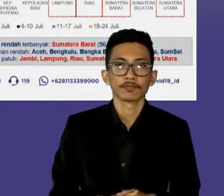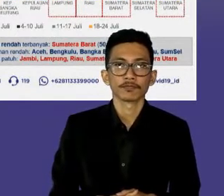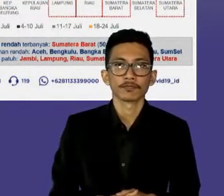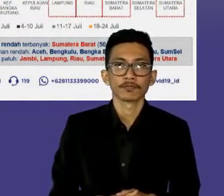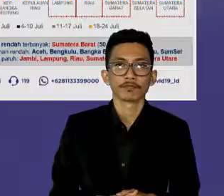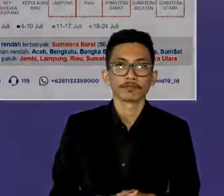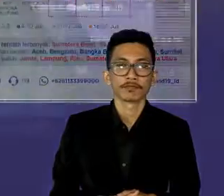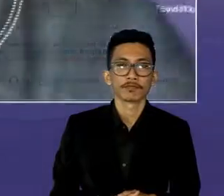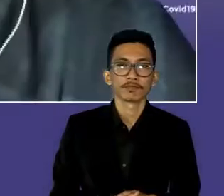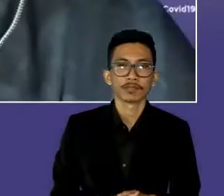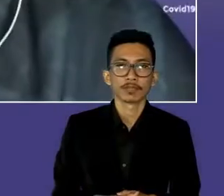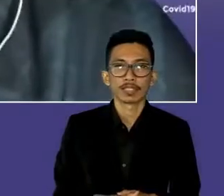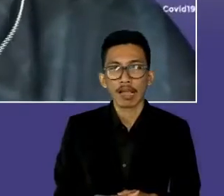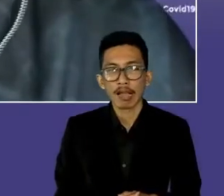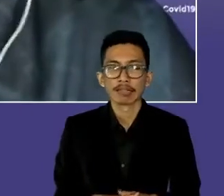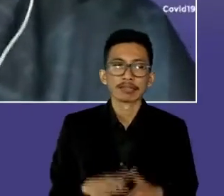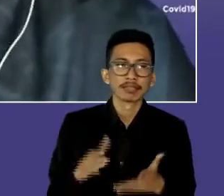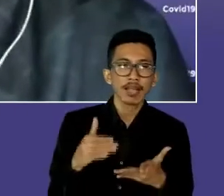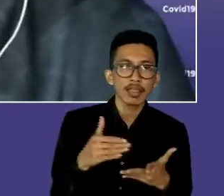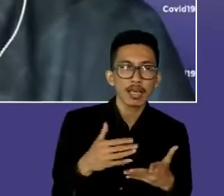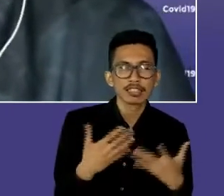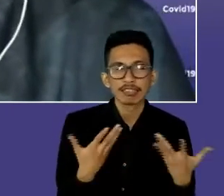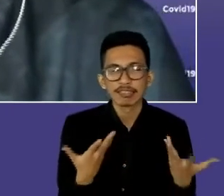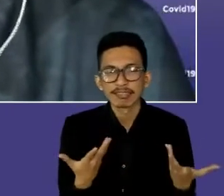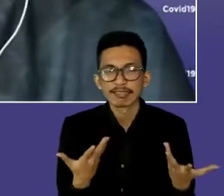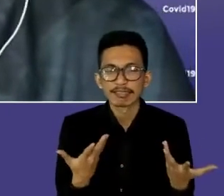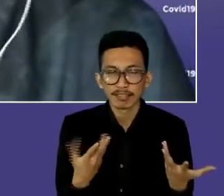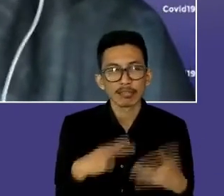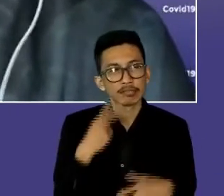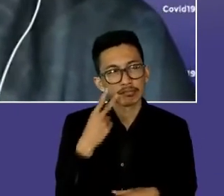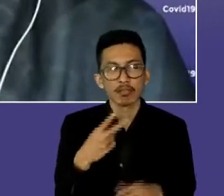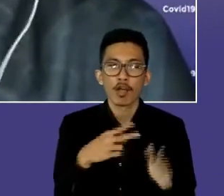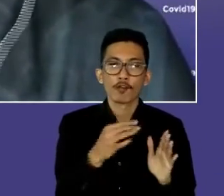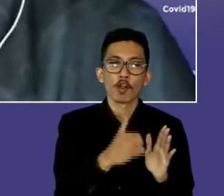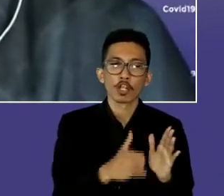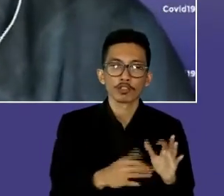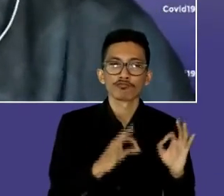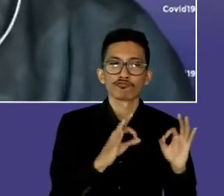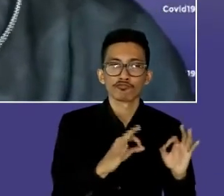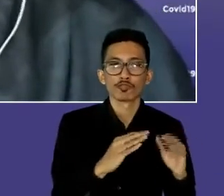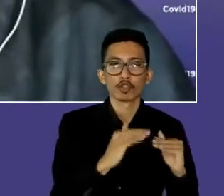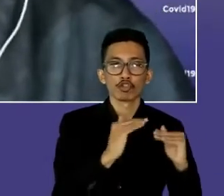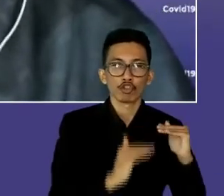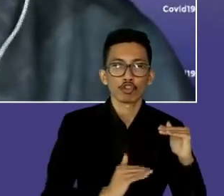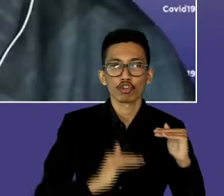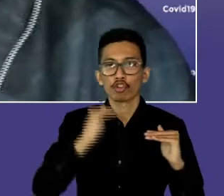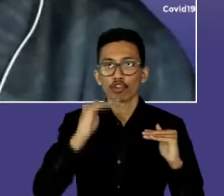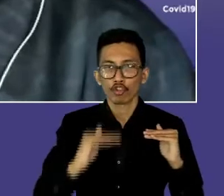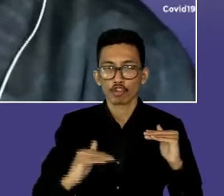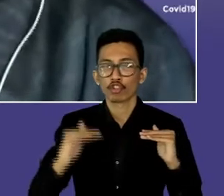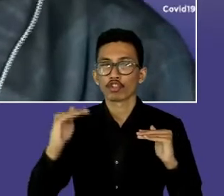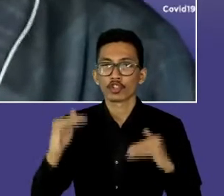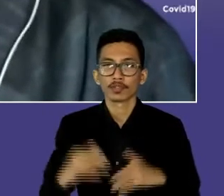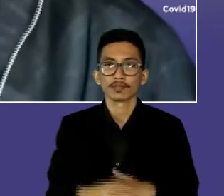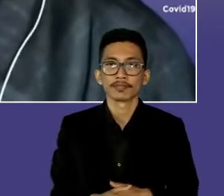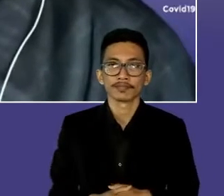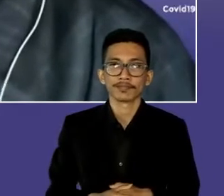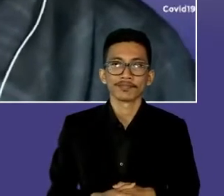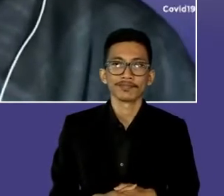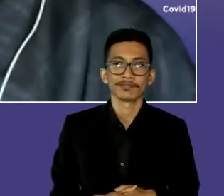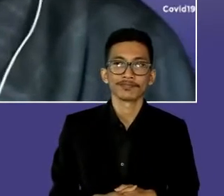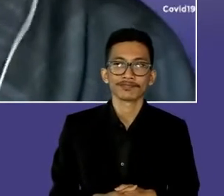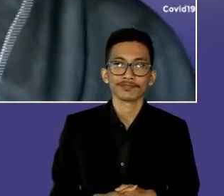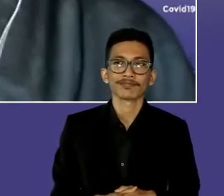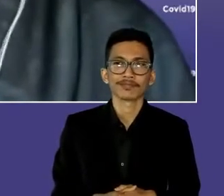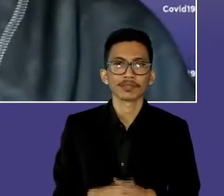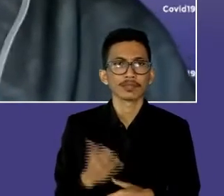Tapi masih memprihatinkan semua ceritanya. Betul, ini kita ya. Bisa lihatlah evaluasi mana yang naik, mana yang turun. Kita mungkin lanjut ke slide selanjutnya, Dr. Lula. Kalau tadi